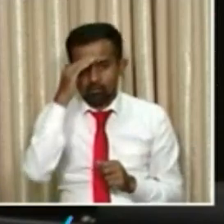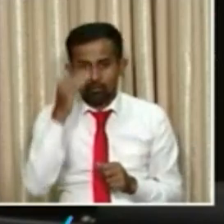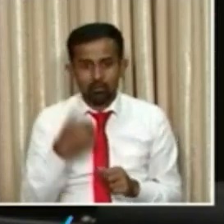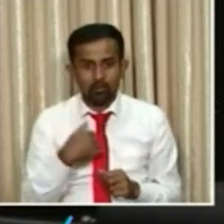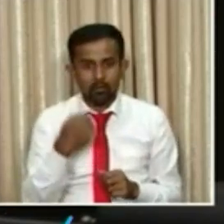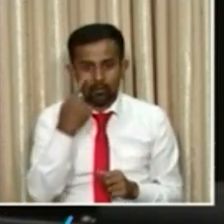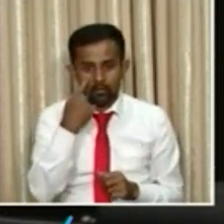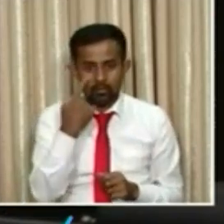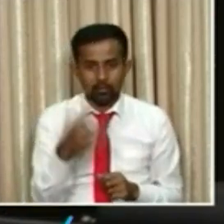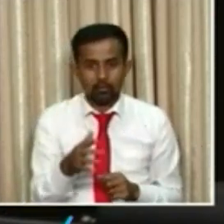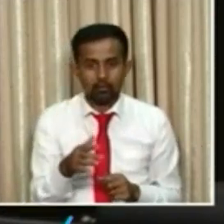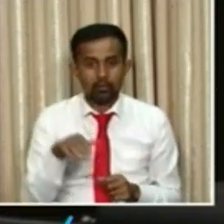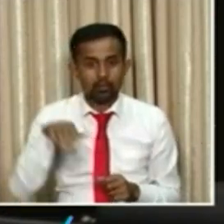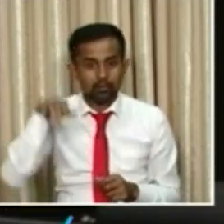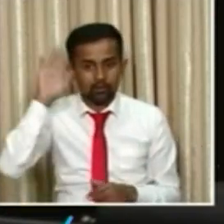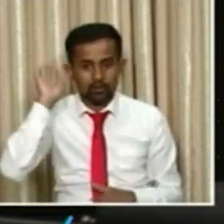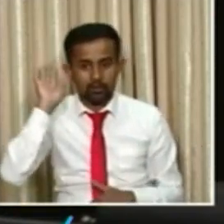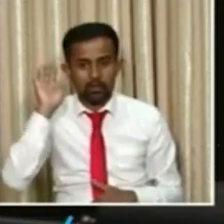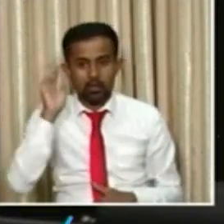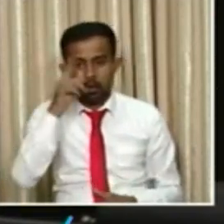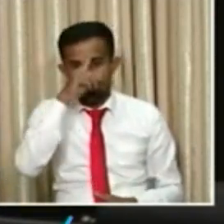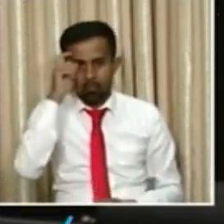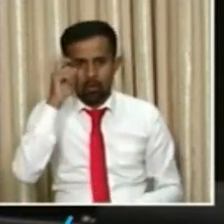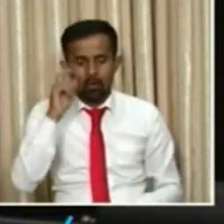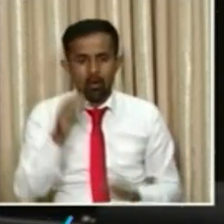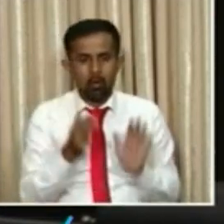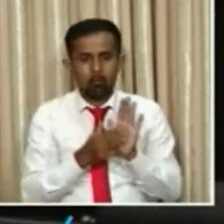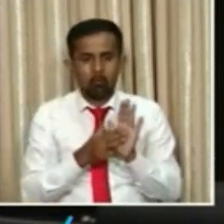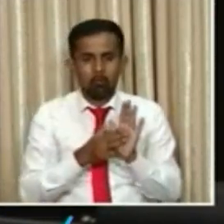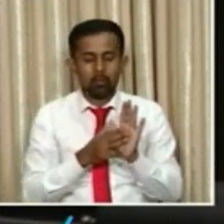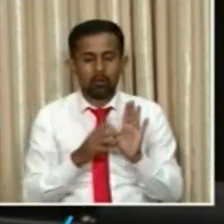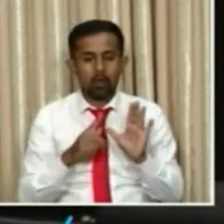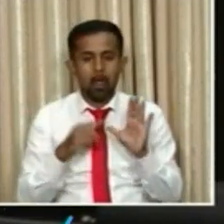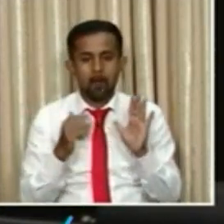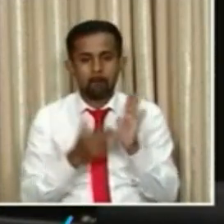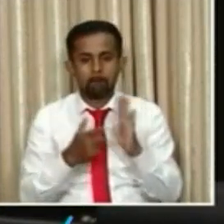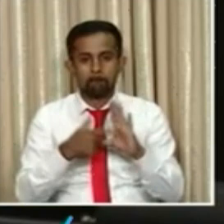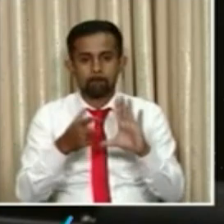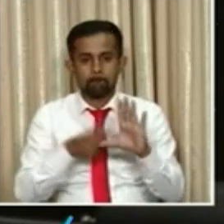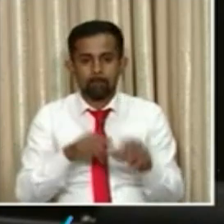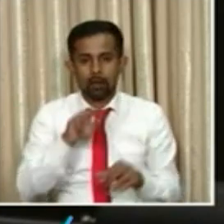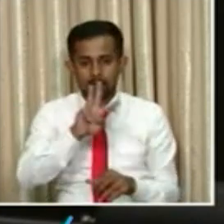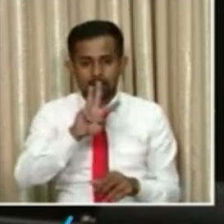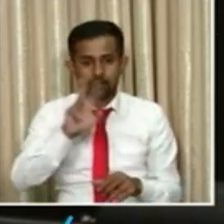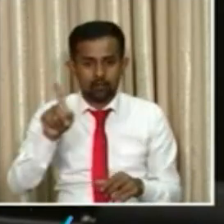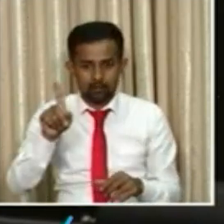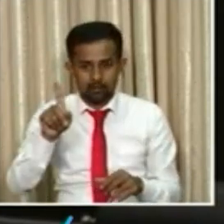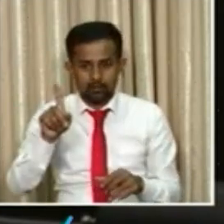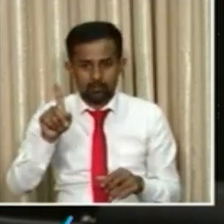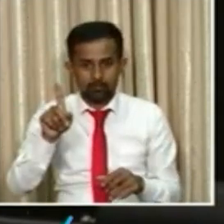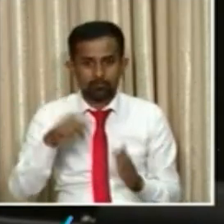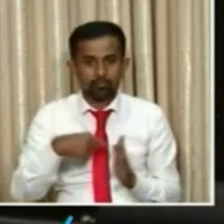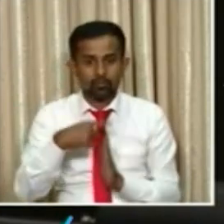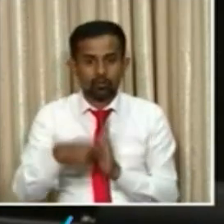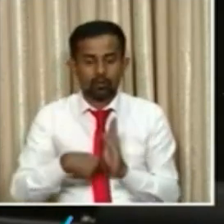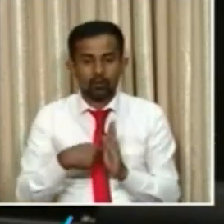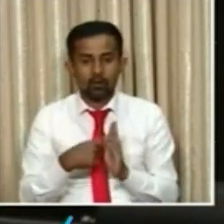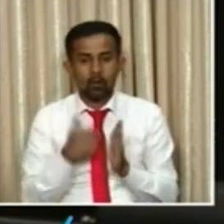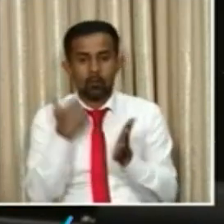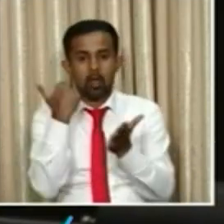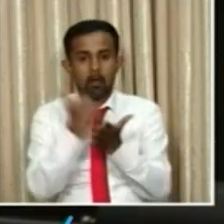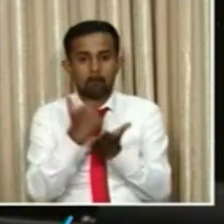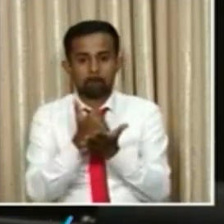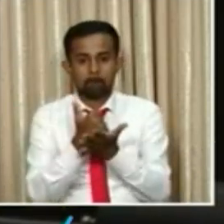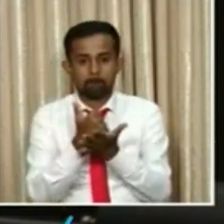අපි දැක්කා ගිය මාසේ අග කියන්නේ මාර්තු මැයි 31 වෙනිදා වෙද්දී ශ්‍රී ලංකාවේ මහ